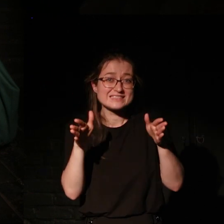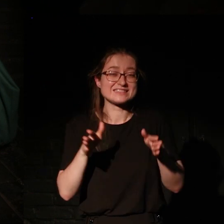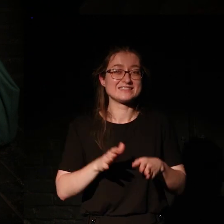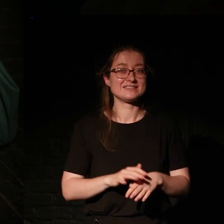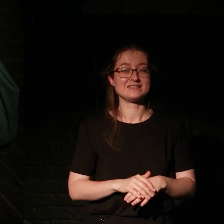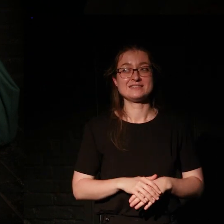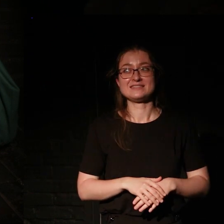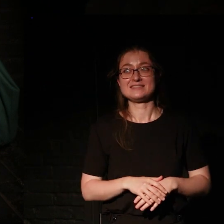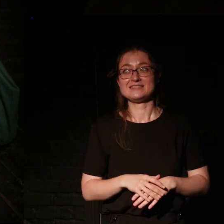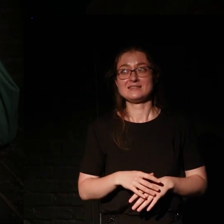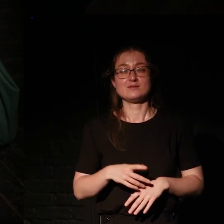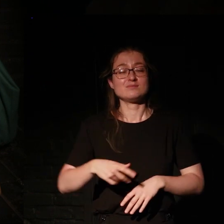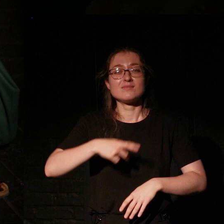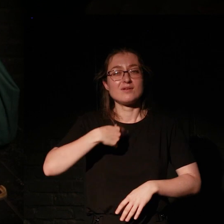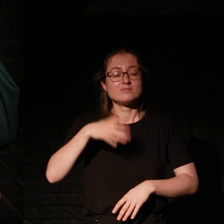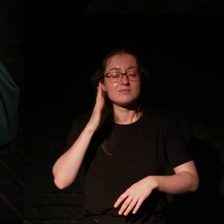otworzyć?